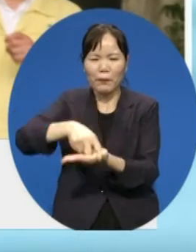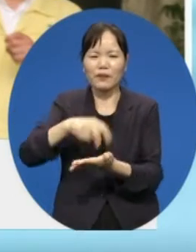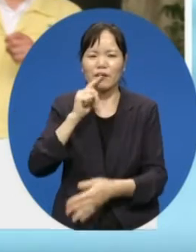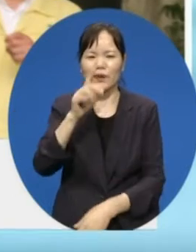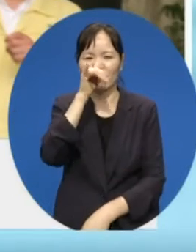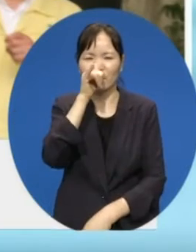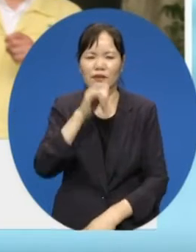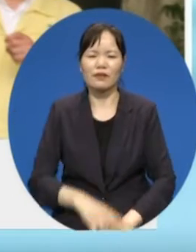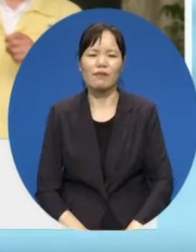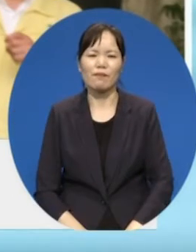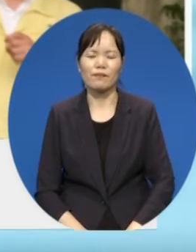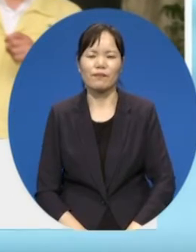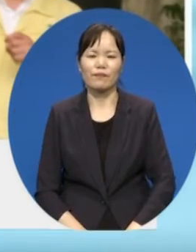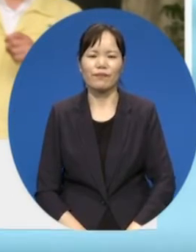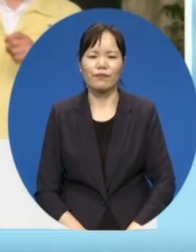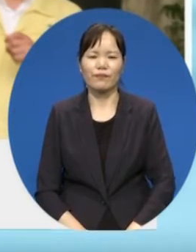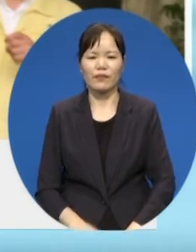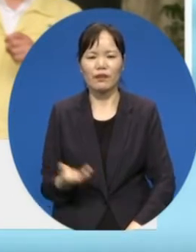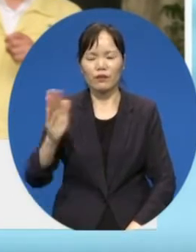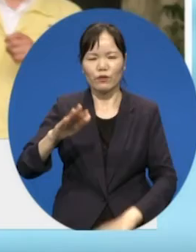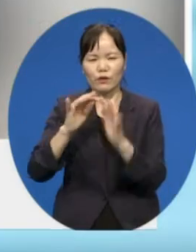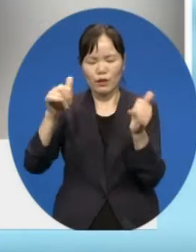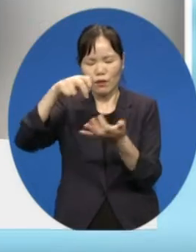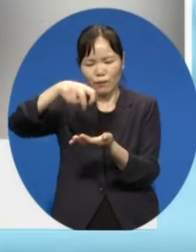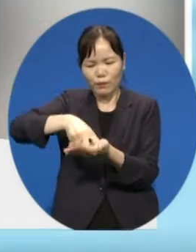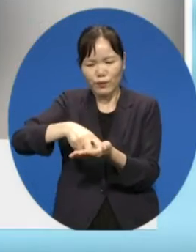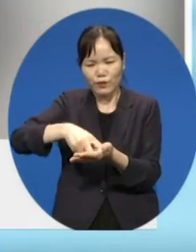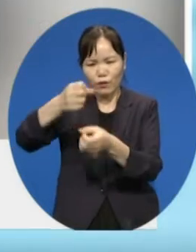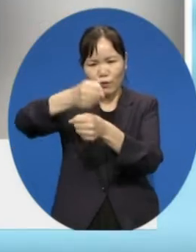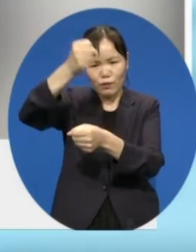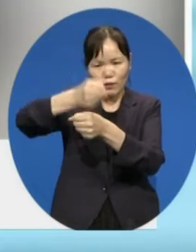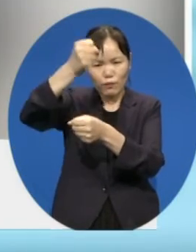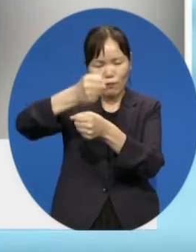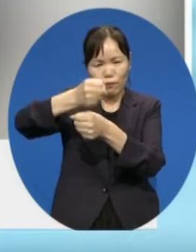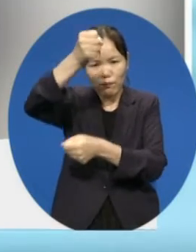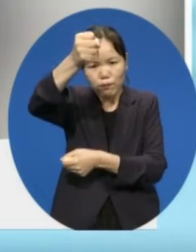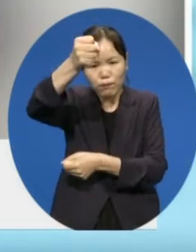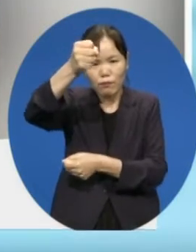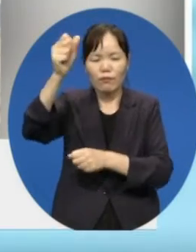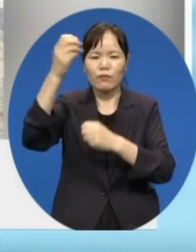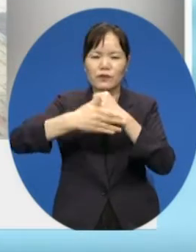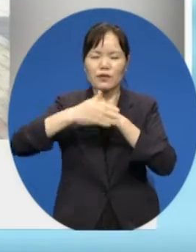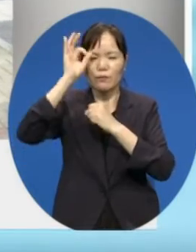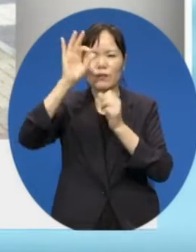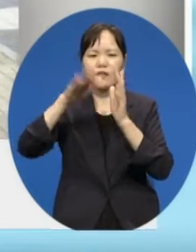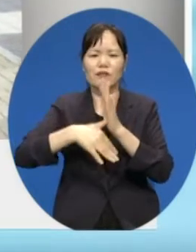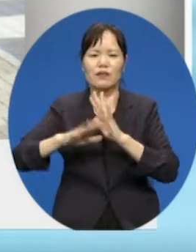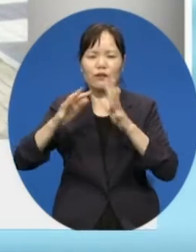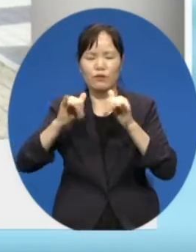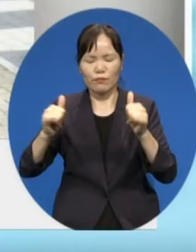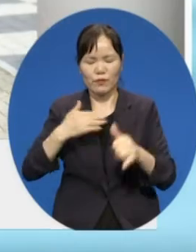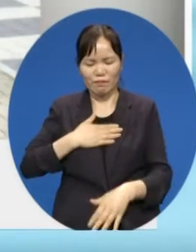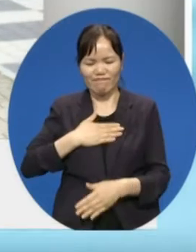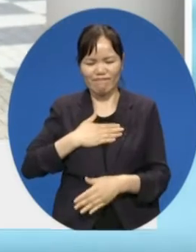이야기도 있지만, 어쨌든 사람이 무릎을 꿇고 우산을 씌워주고 있는 그 사진 자체가 우리 국민들의 정서를 굉장히